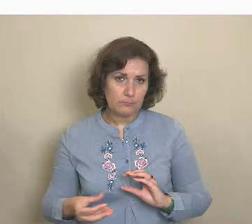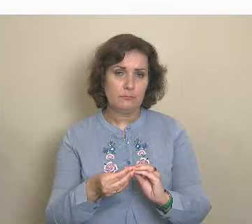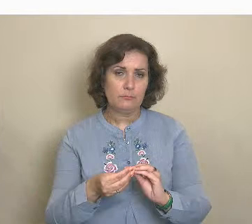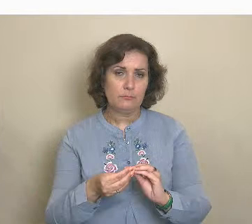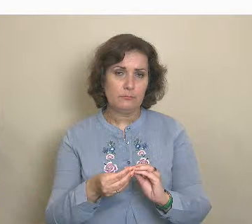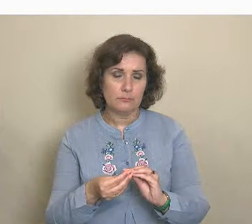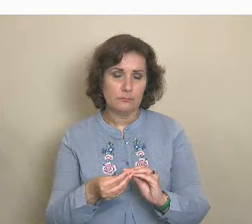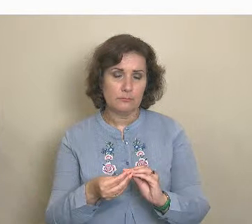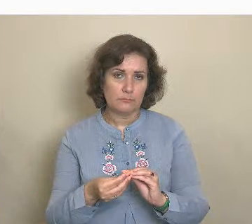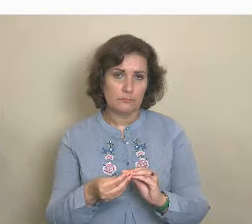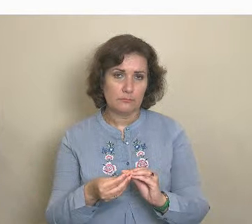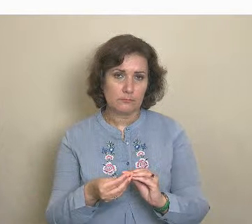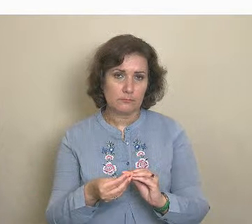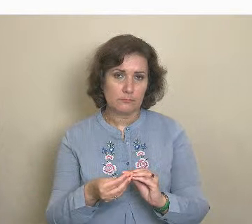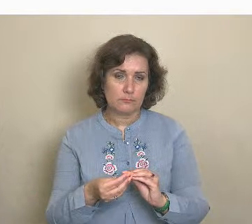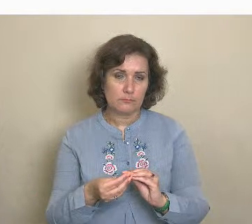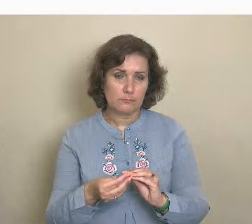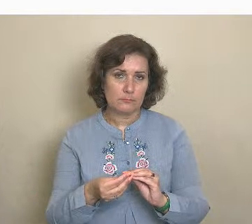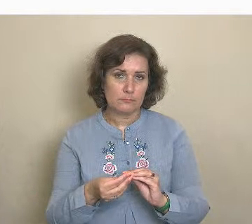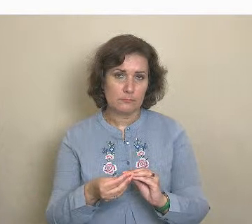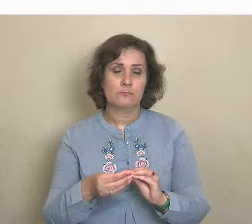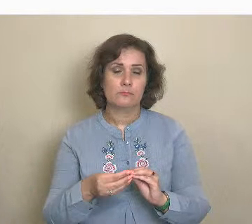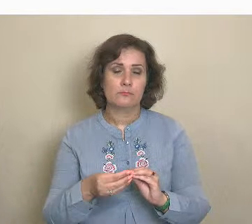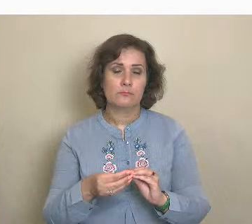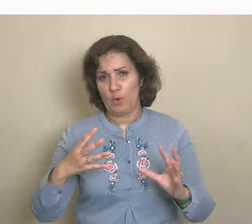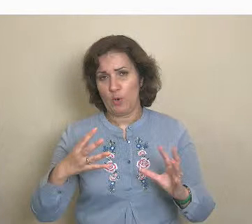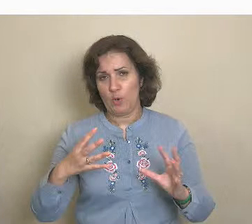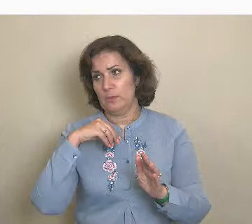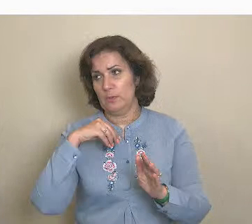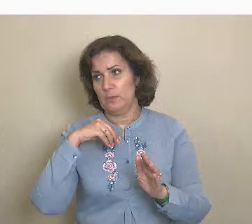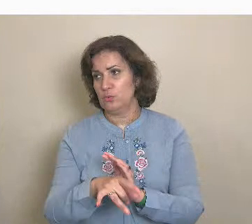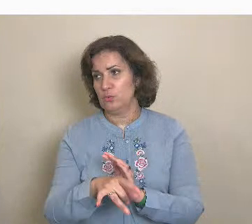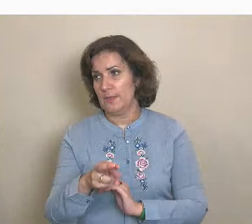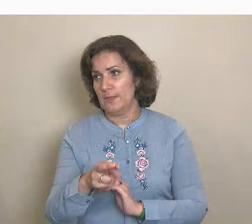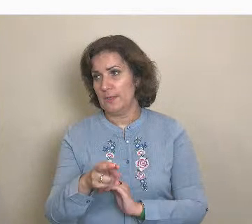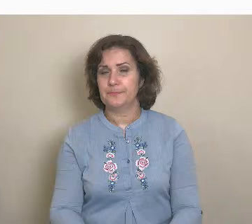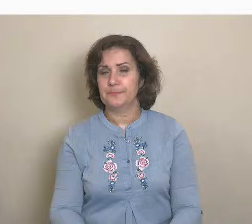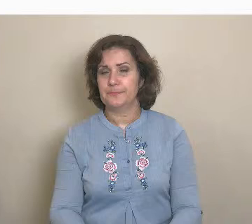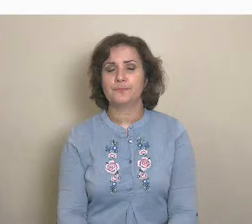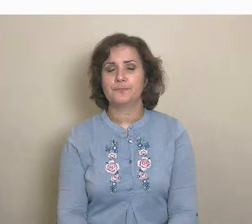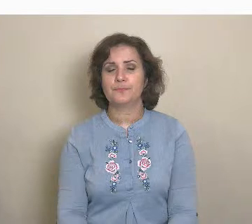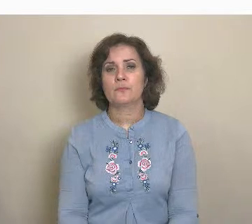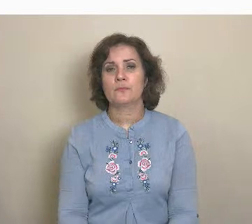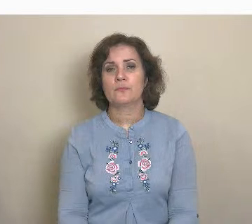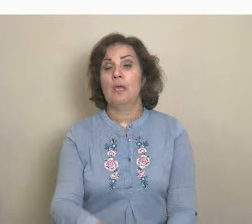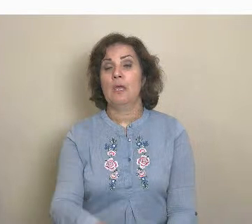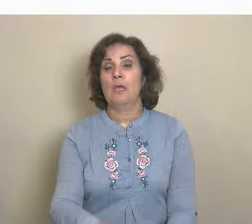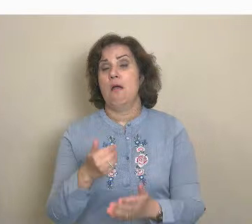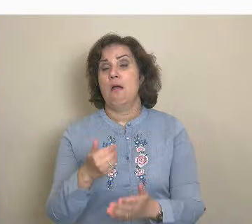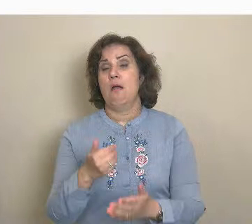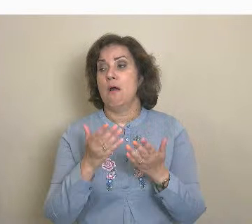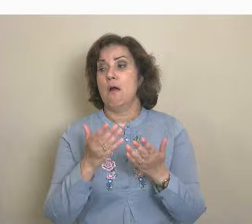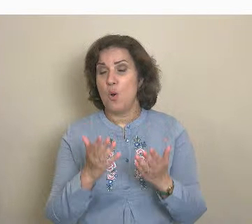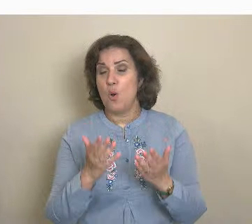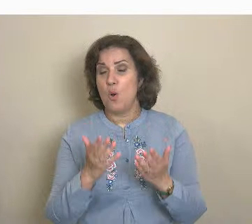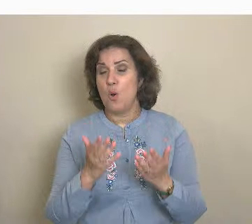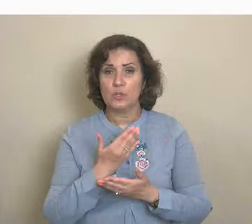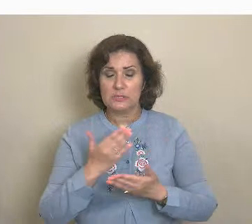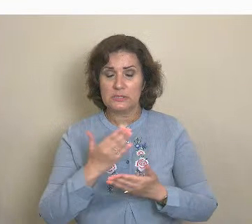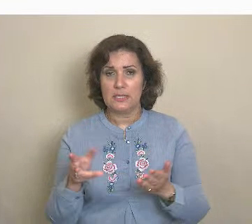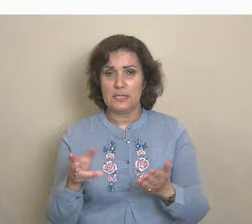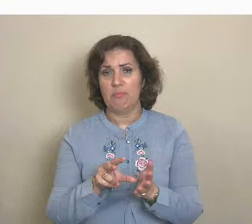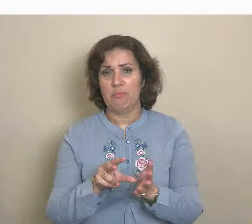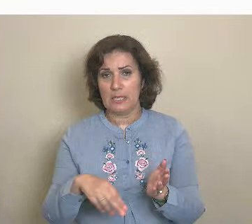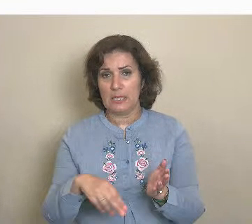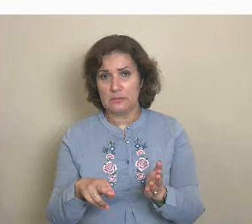issue protocol on the про встановлення підсумків голосування. outcome of voting. А от останній приклад, And тут, the в